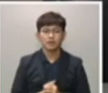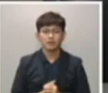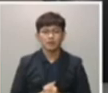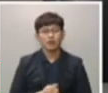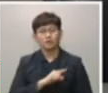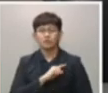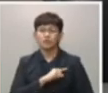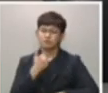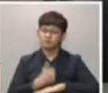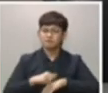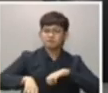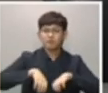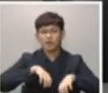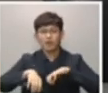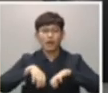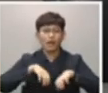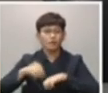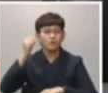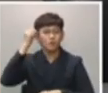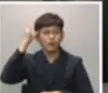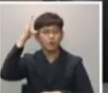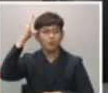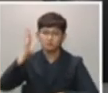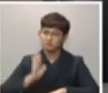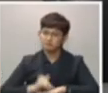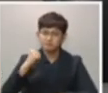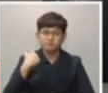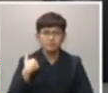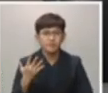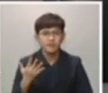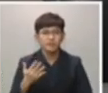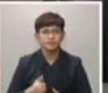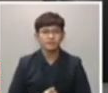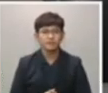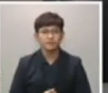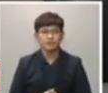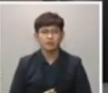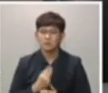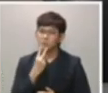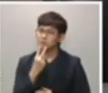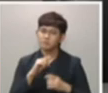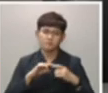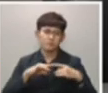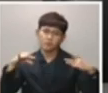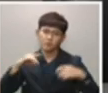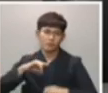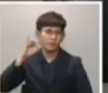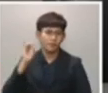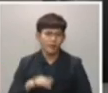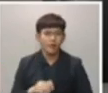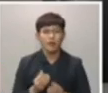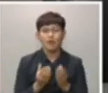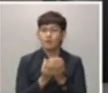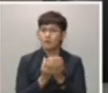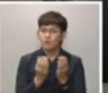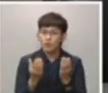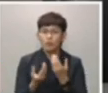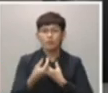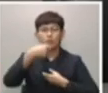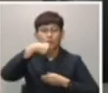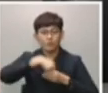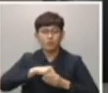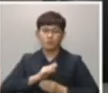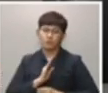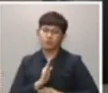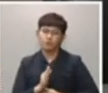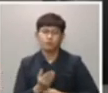ยขาดความรู้ความสามารถผิดพลาดบกพร่องอย่างร้ายแรงขาดคุณธรรมจริยธรรมแทรกแซง